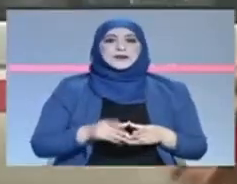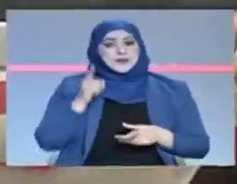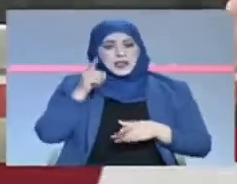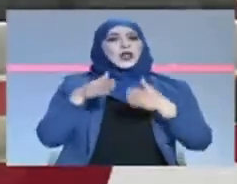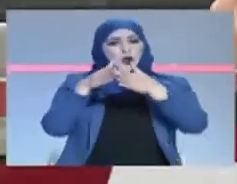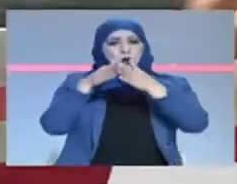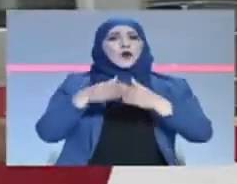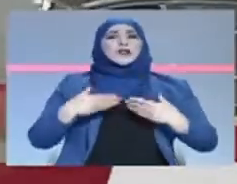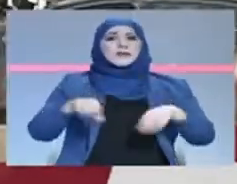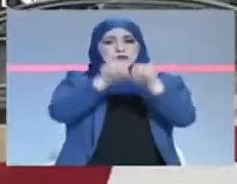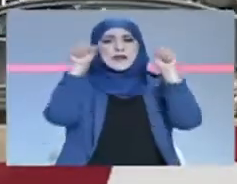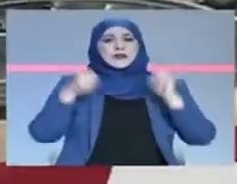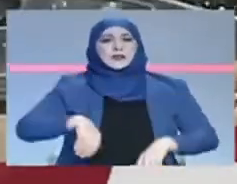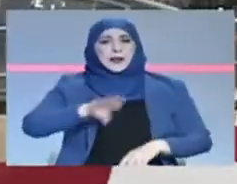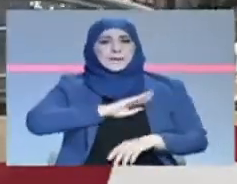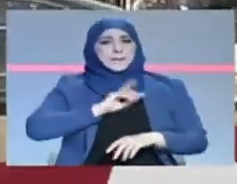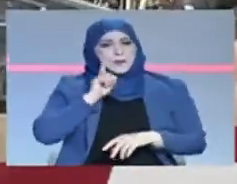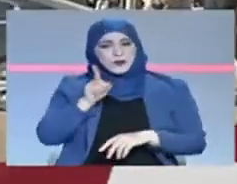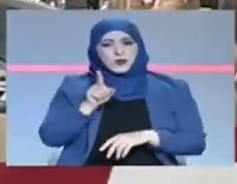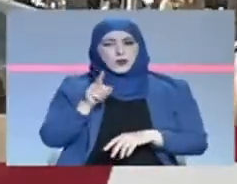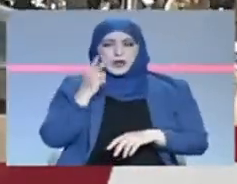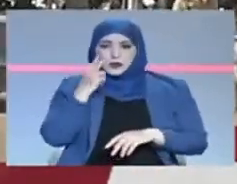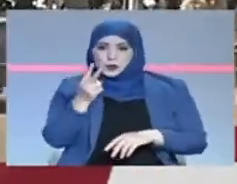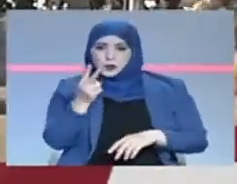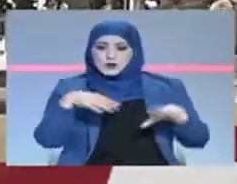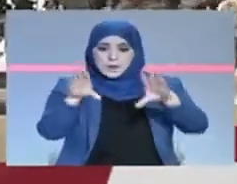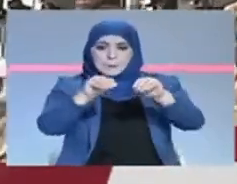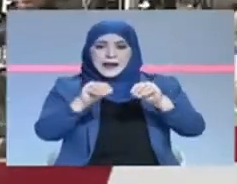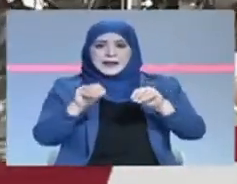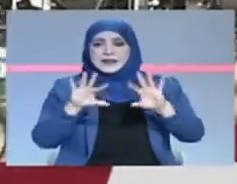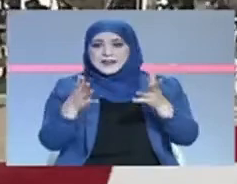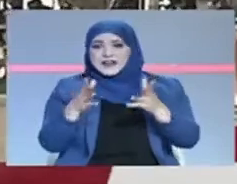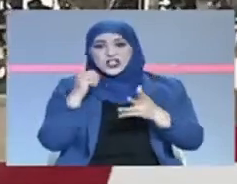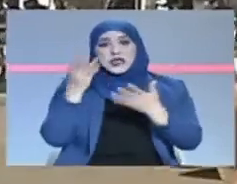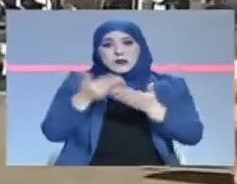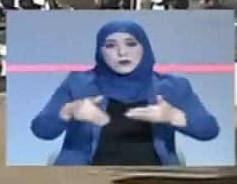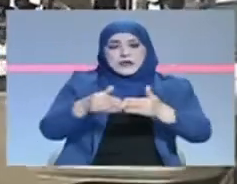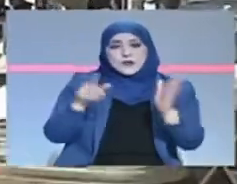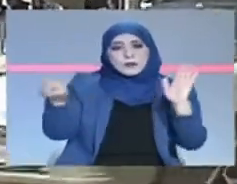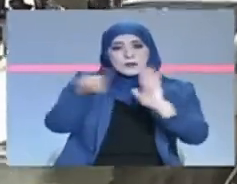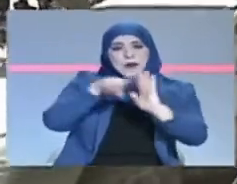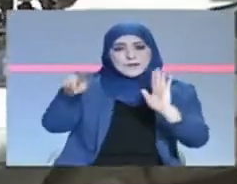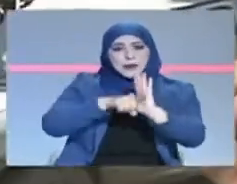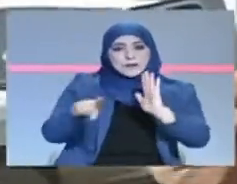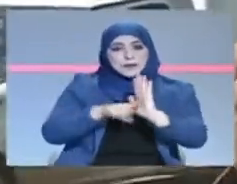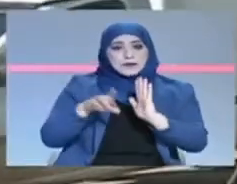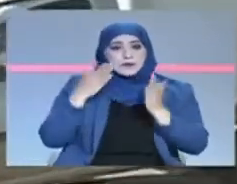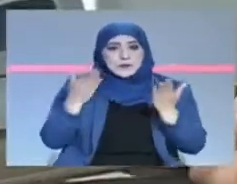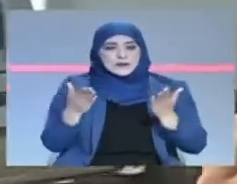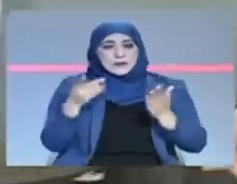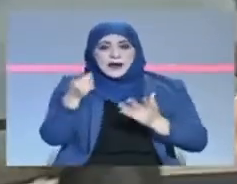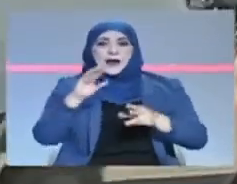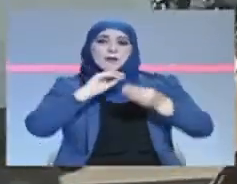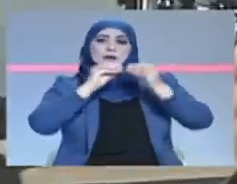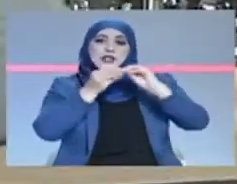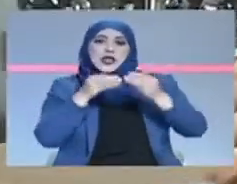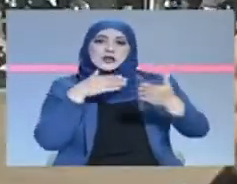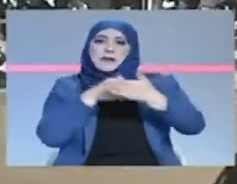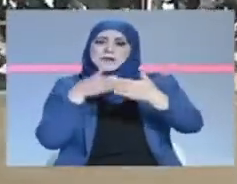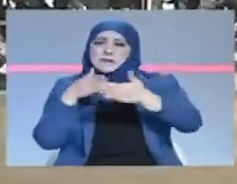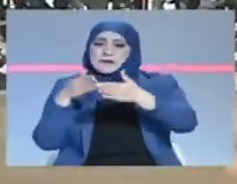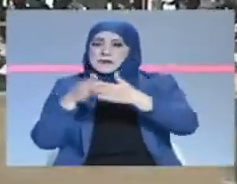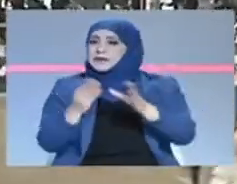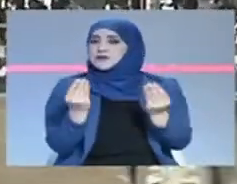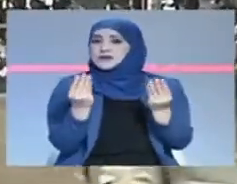الإشراف معناها تتلفت للجهة والمستشفى الجهوي ببن قردان، راهو يشكو صعوبات كبيرة وخاصة